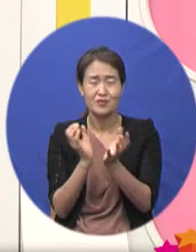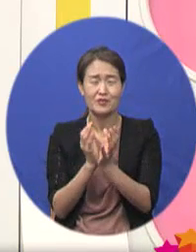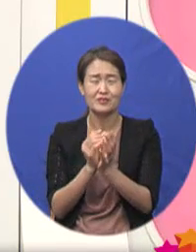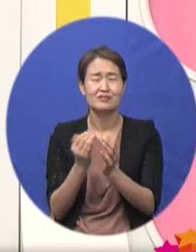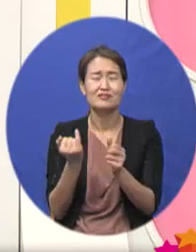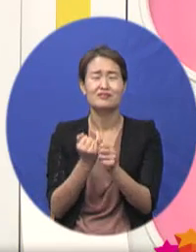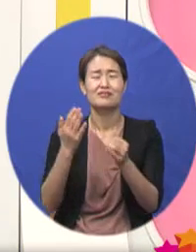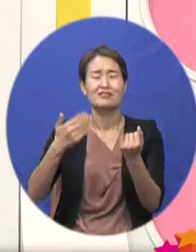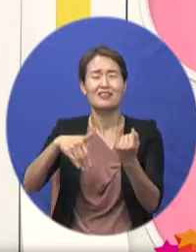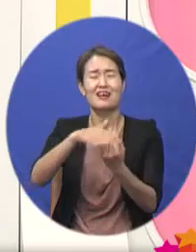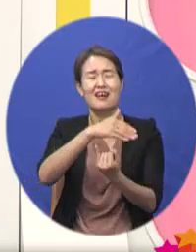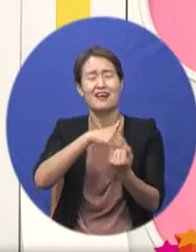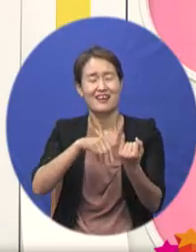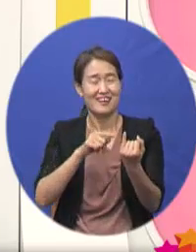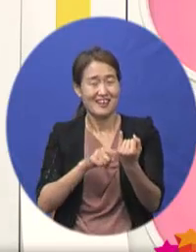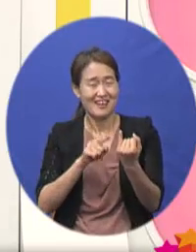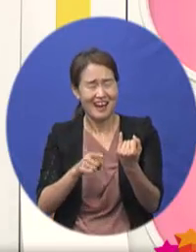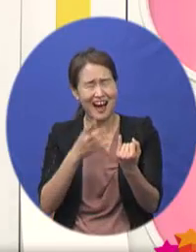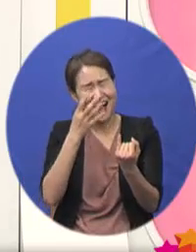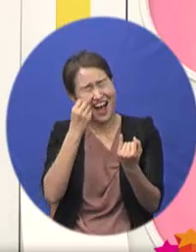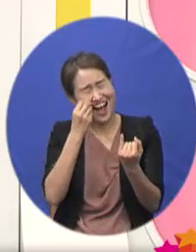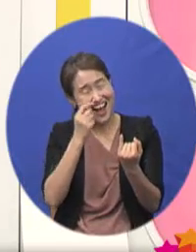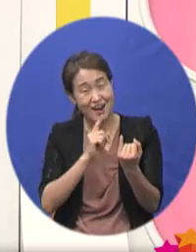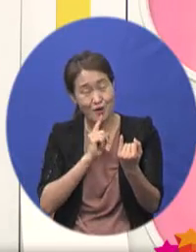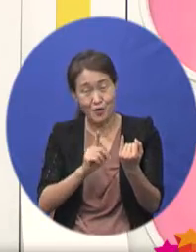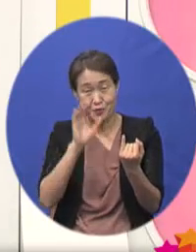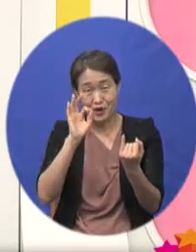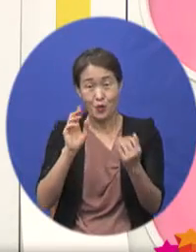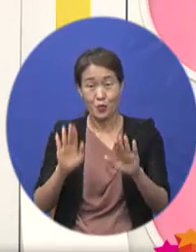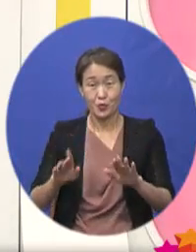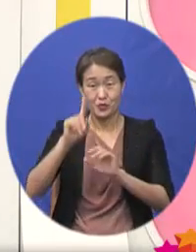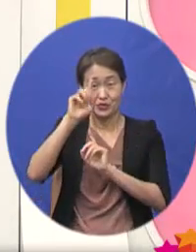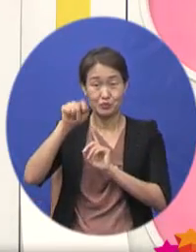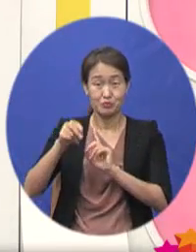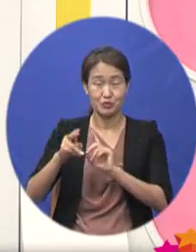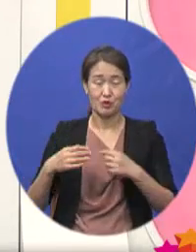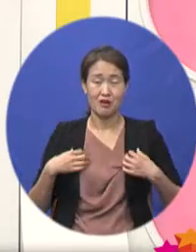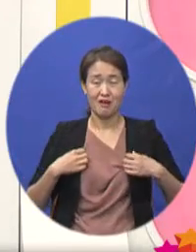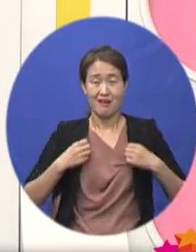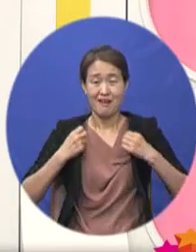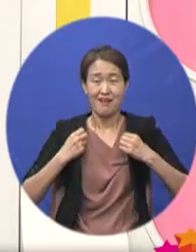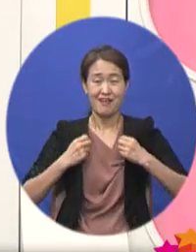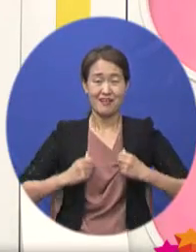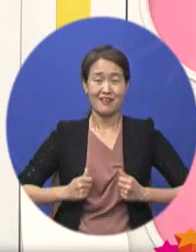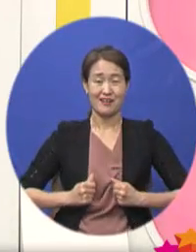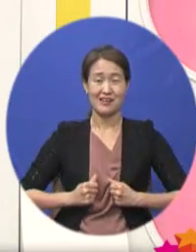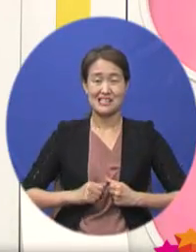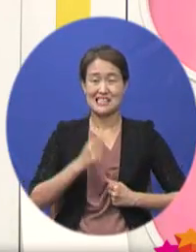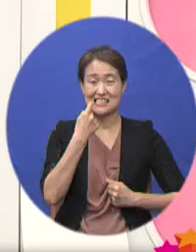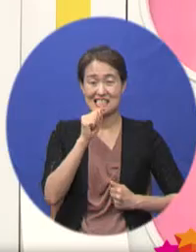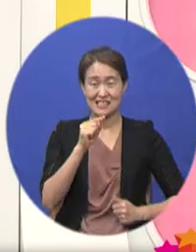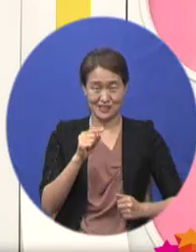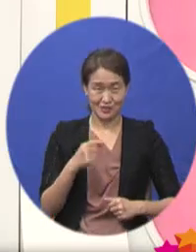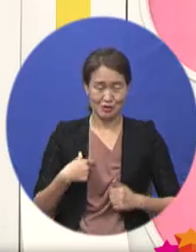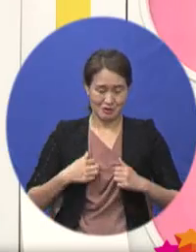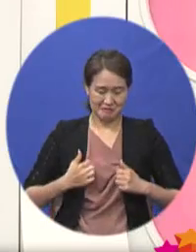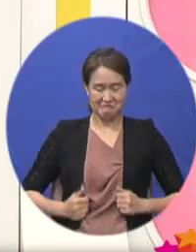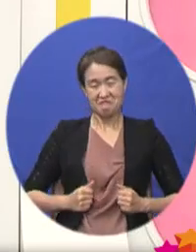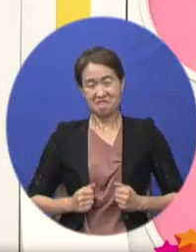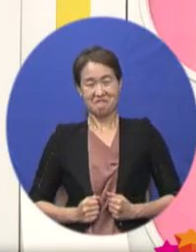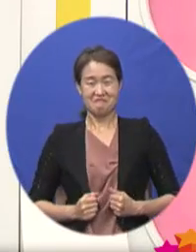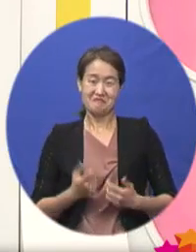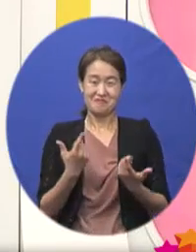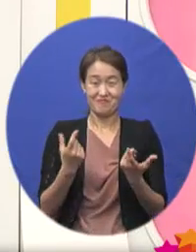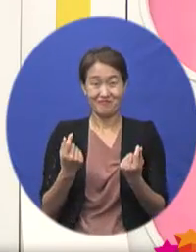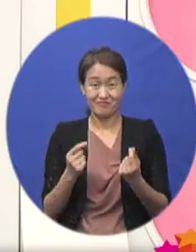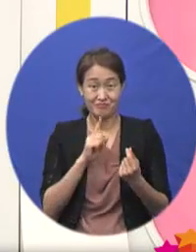개나리 처녀가 오늘 왜 안 나온 거였다. 우리 이부영 씨 의상에서 오늘 봄이 그냥 그러니까 이 옷을 입고 개나리 처녀가